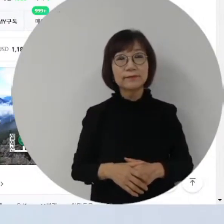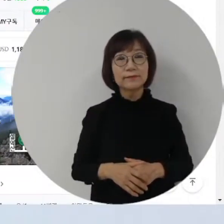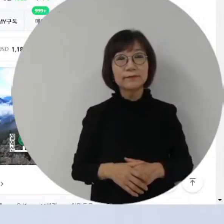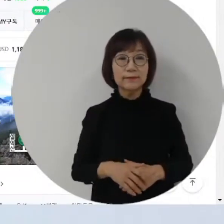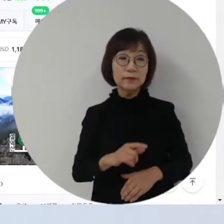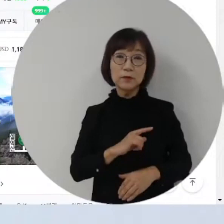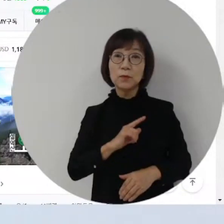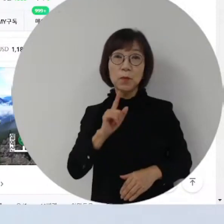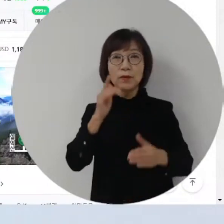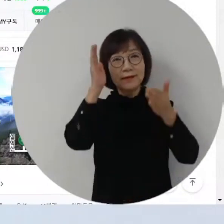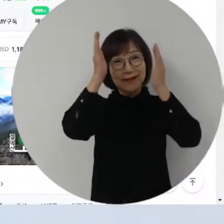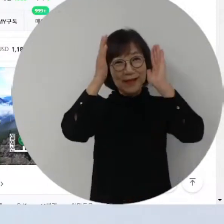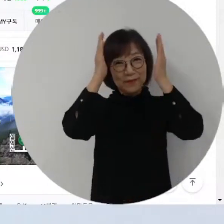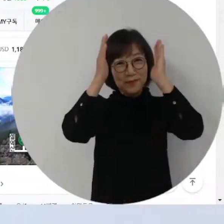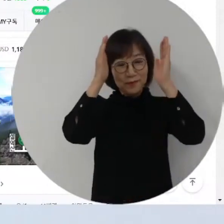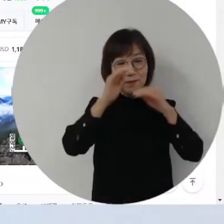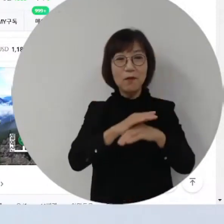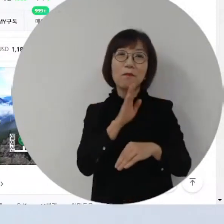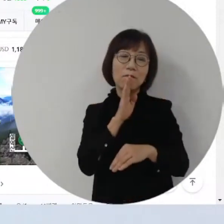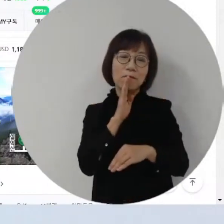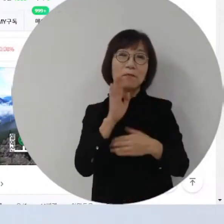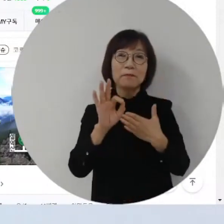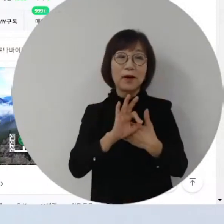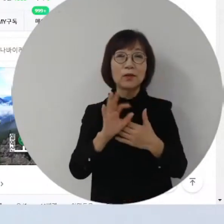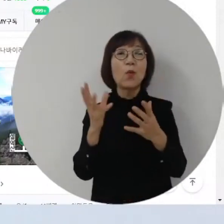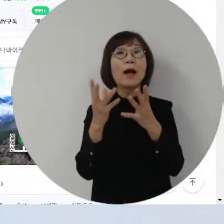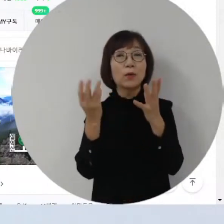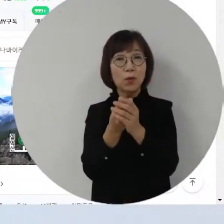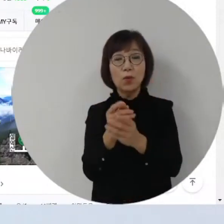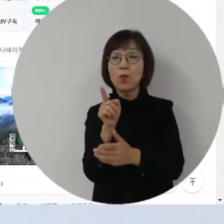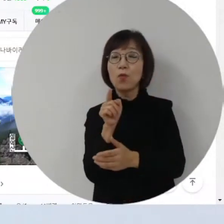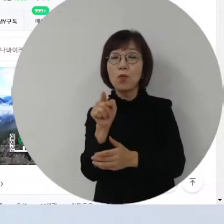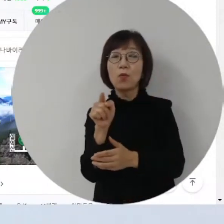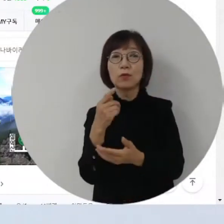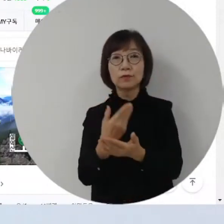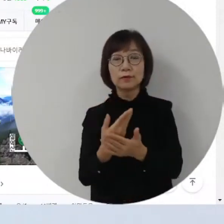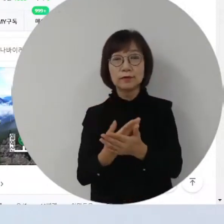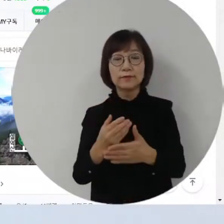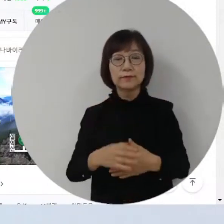별의 색깔이 들어갔다는 얘기는 즐겨찾기에 추가됐다라는 얘기예요.